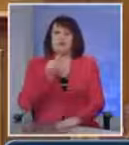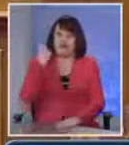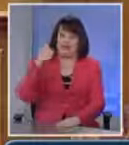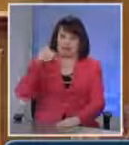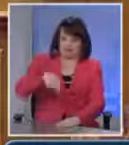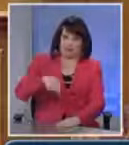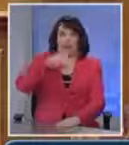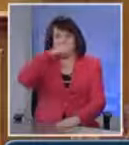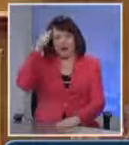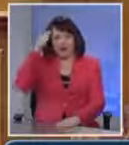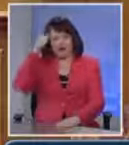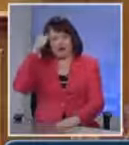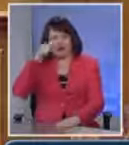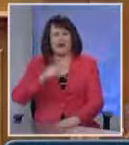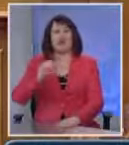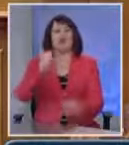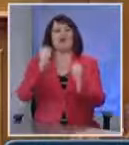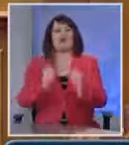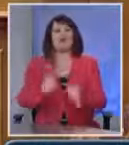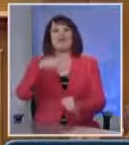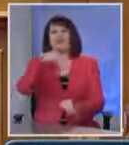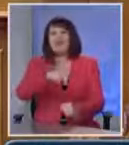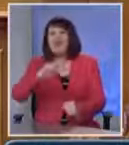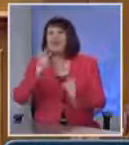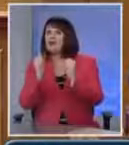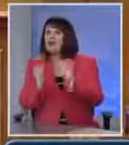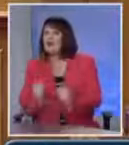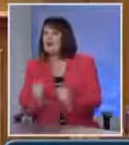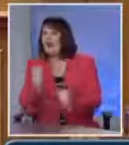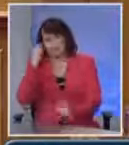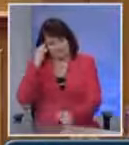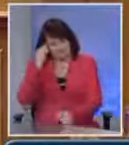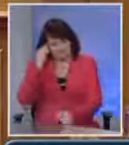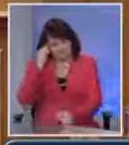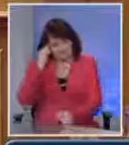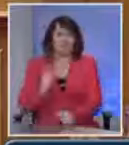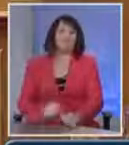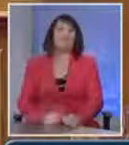ότι τότε ήσασταν πρώτοι και τώρα είσαστε δεύτεροι.